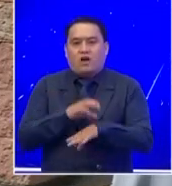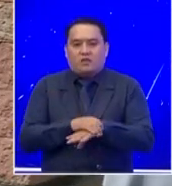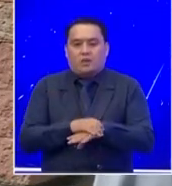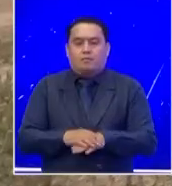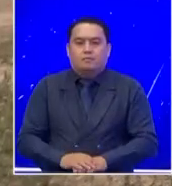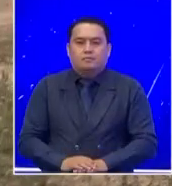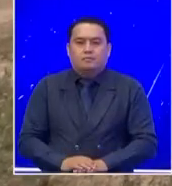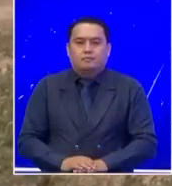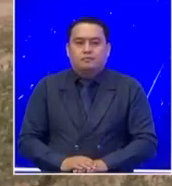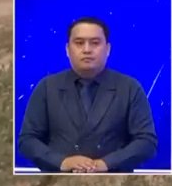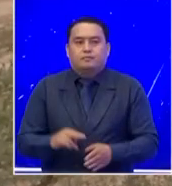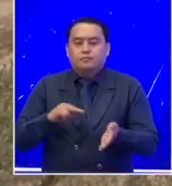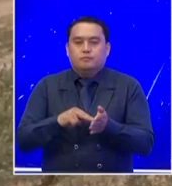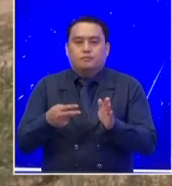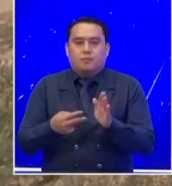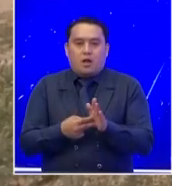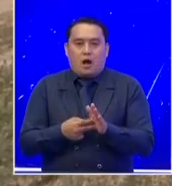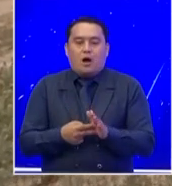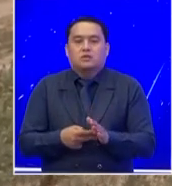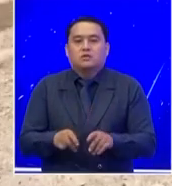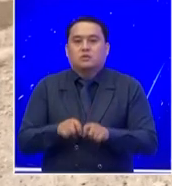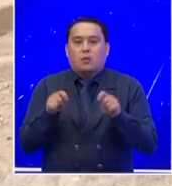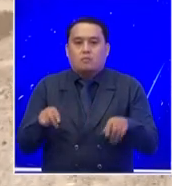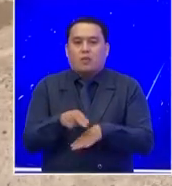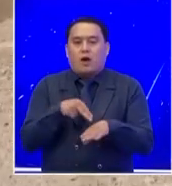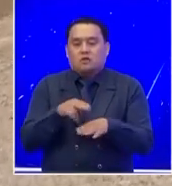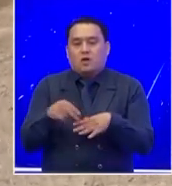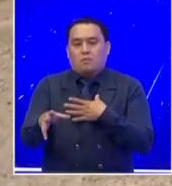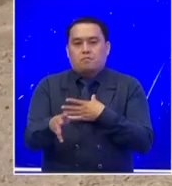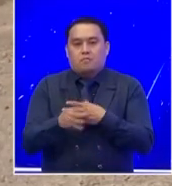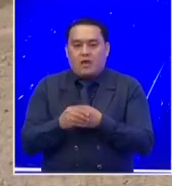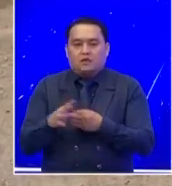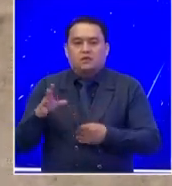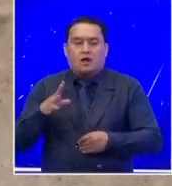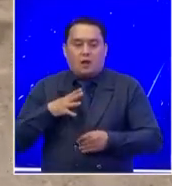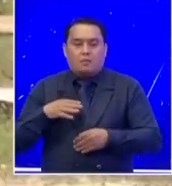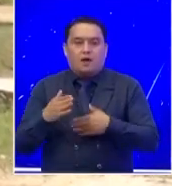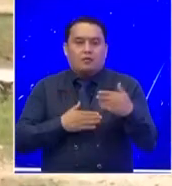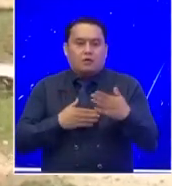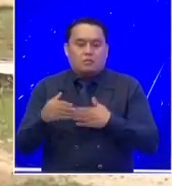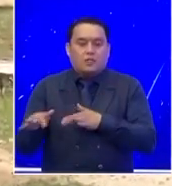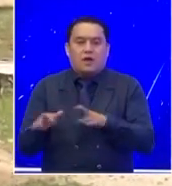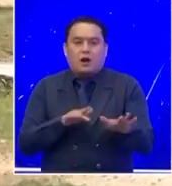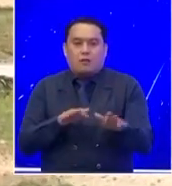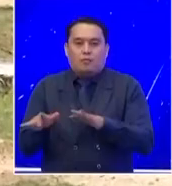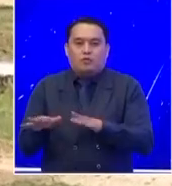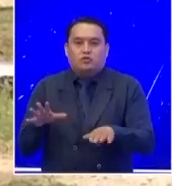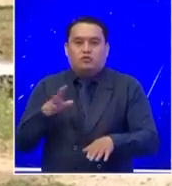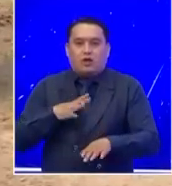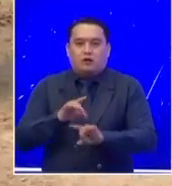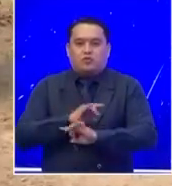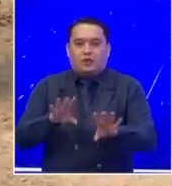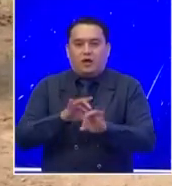краж. В плане комплексных мер, разработанных полицейскими совместно с местными властями, немало профилактических мероприятий, одно из которых на